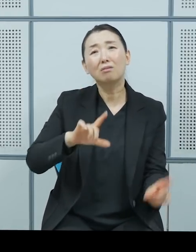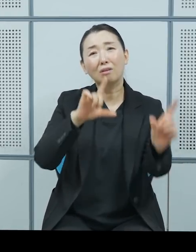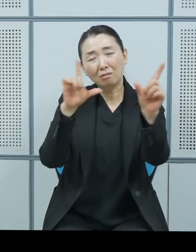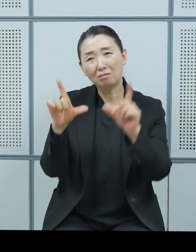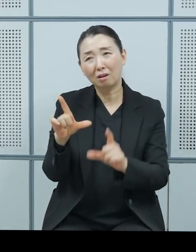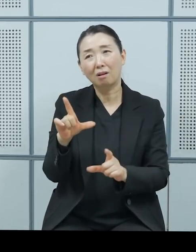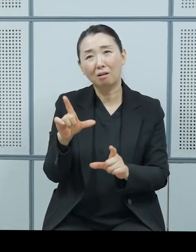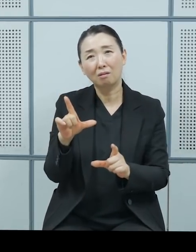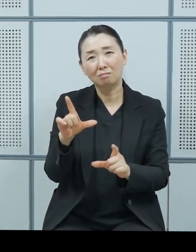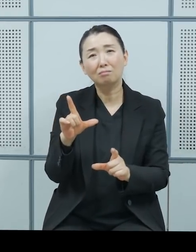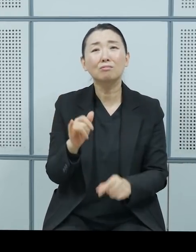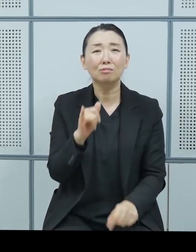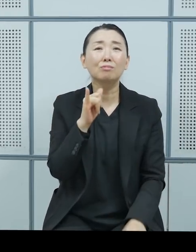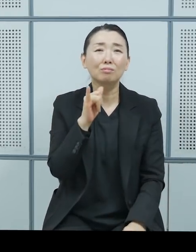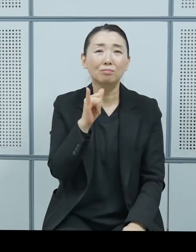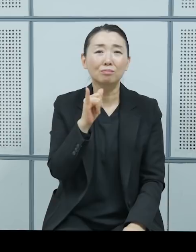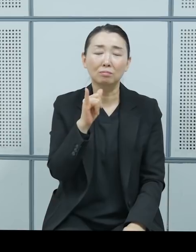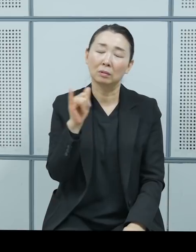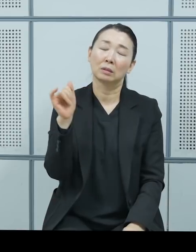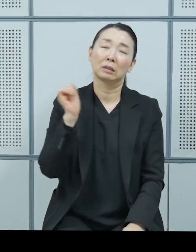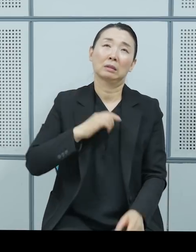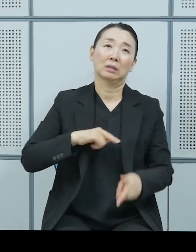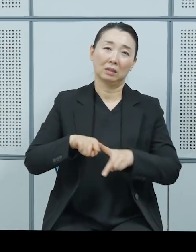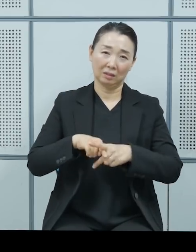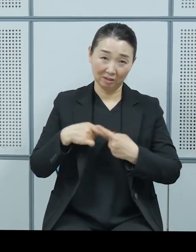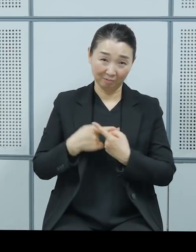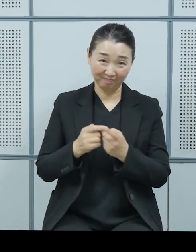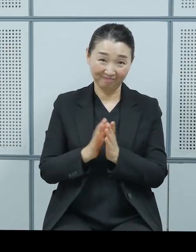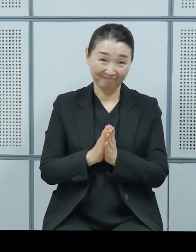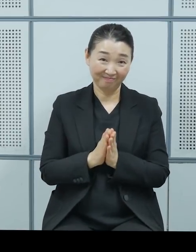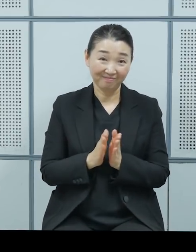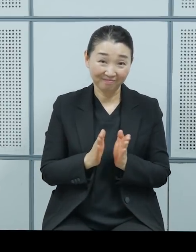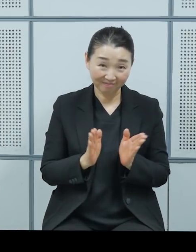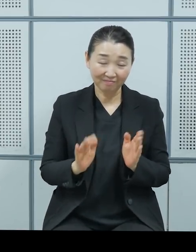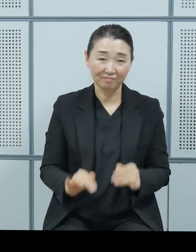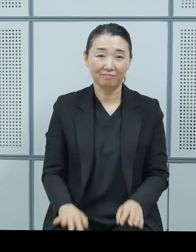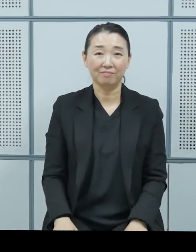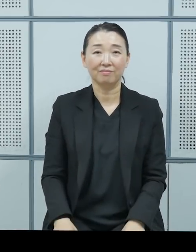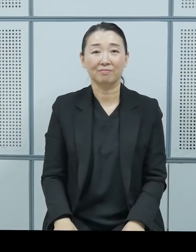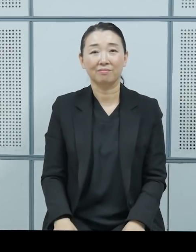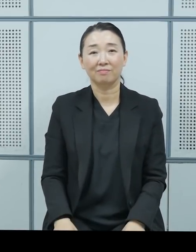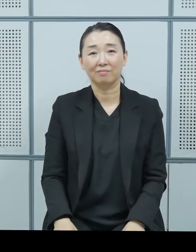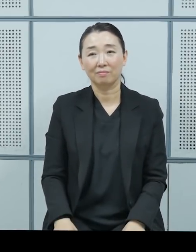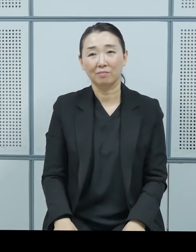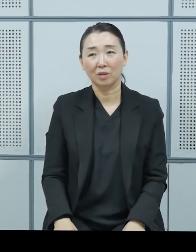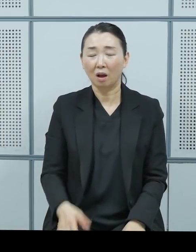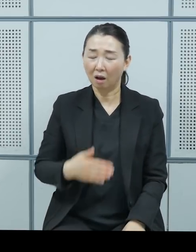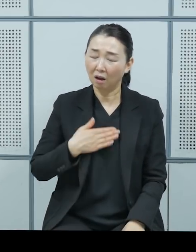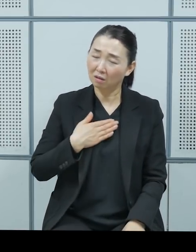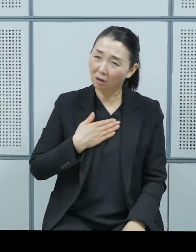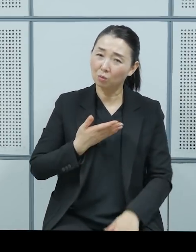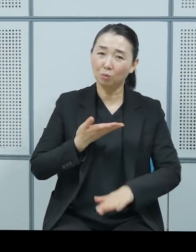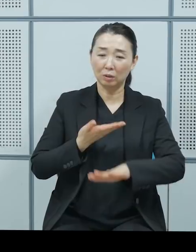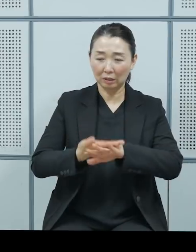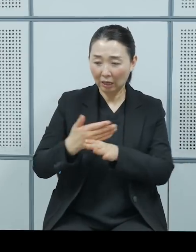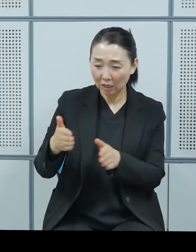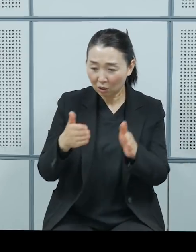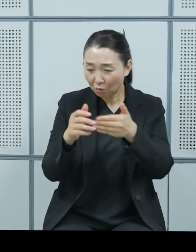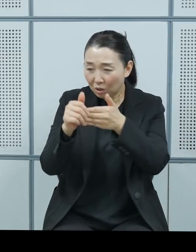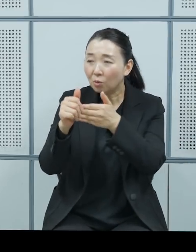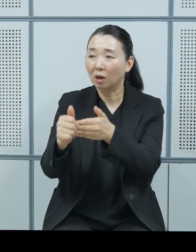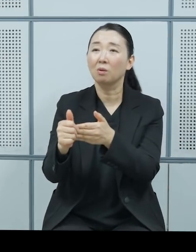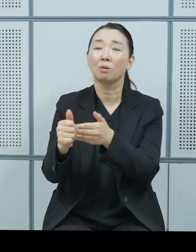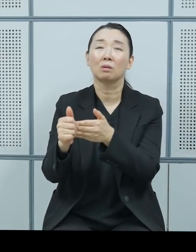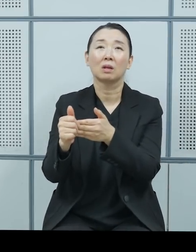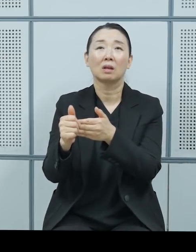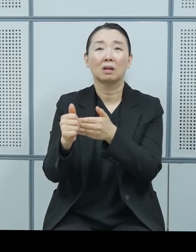가는구나 라고 이해하기 시작하면서부터 아, 이게 나를 또 다른 길로 인도하시는